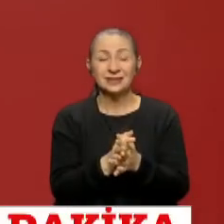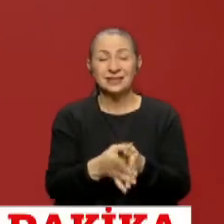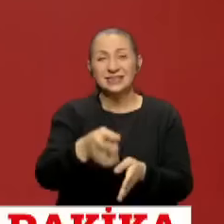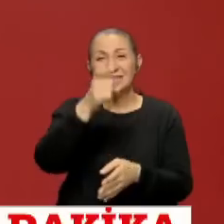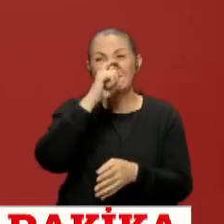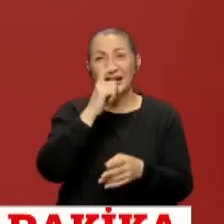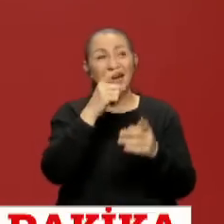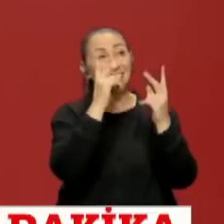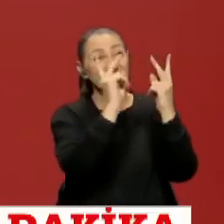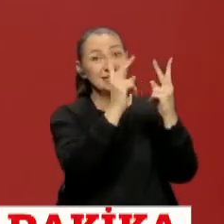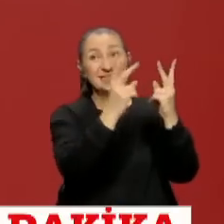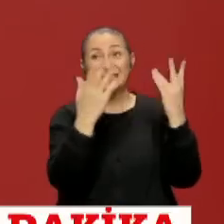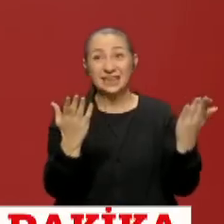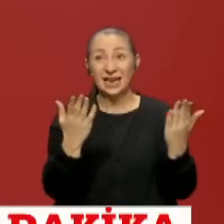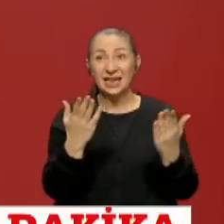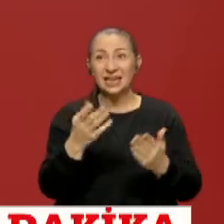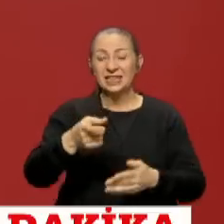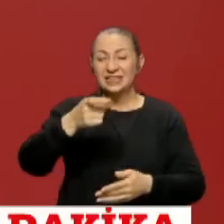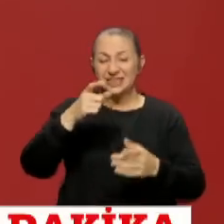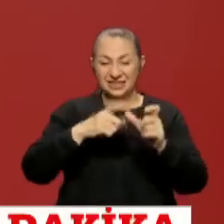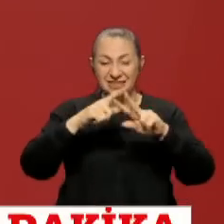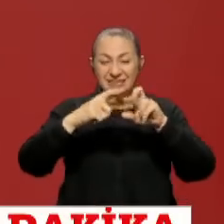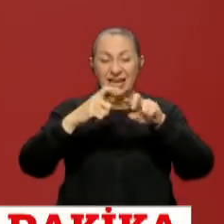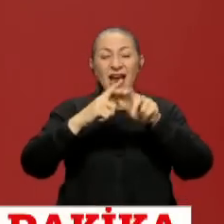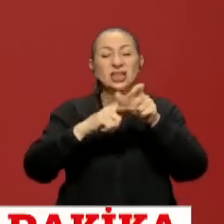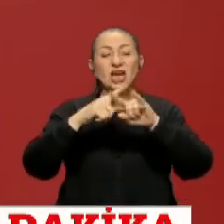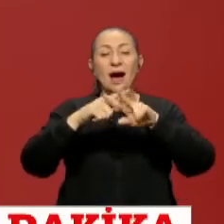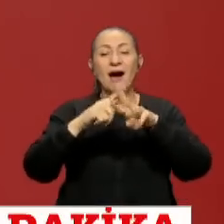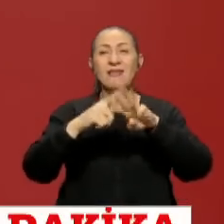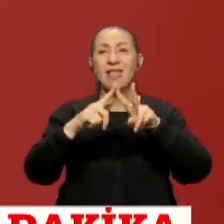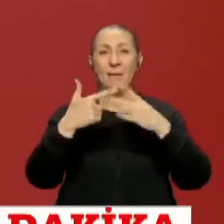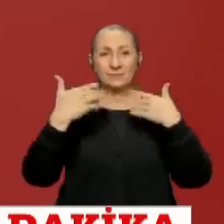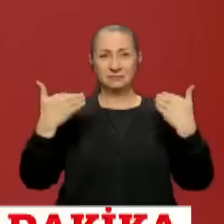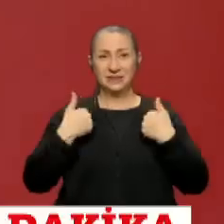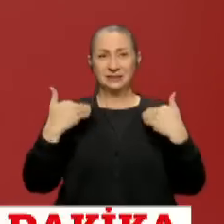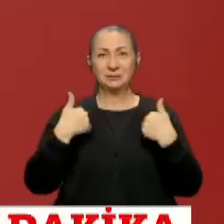saray sizinse Saraçhane bizimdir.